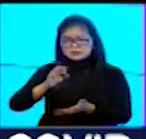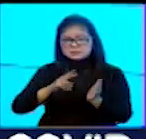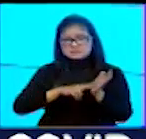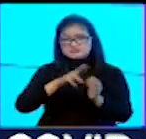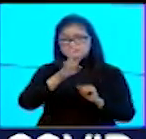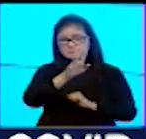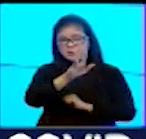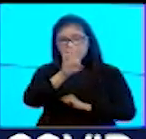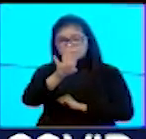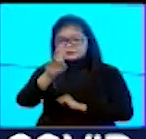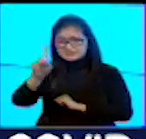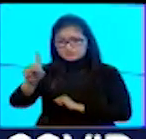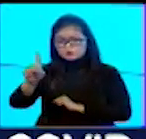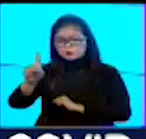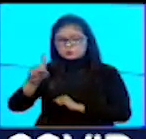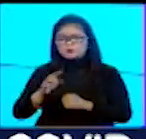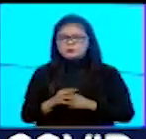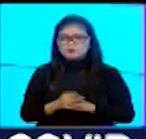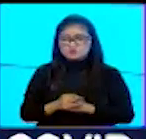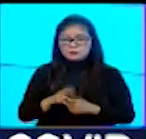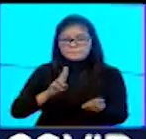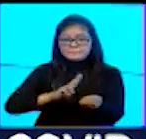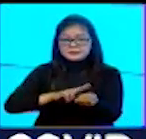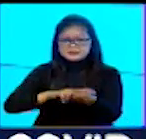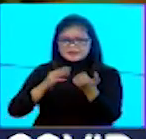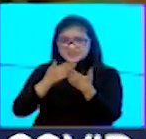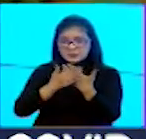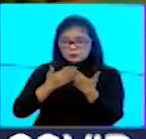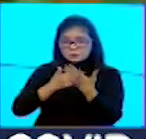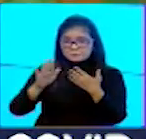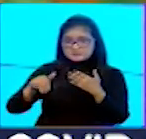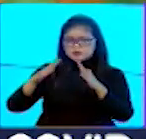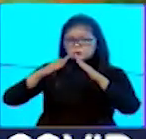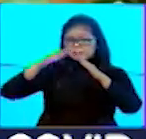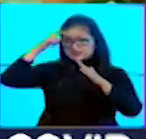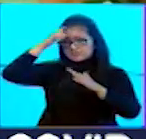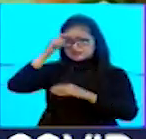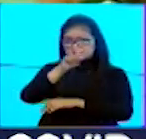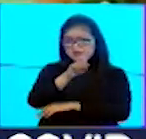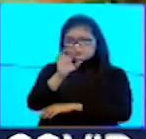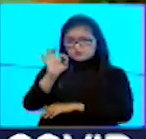orang. Sedangkan pasien yang masih menjalani perawatan di rumah sakit sebanyak 106